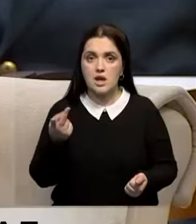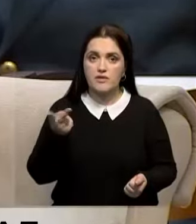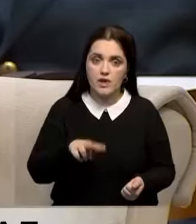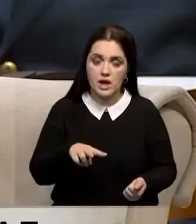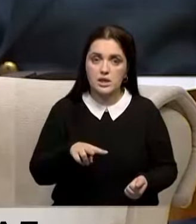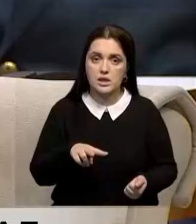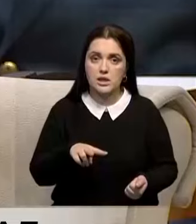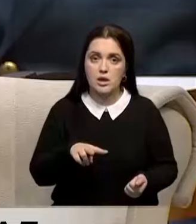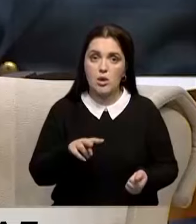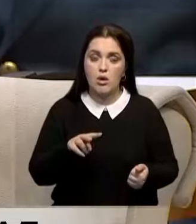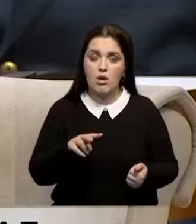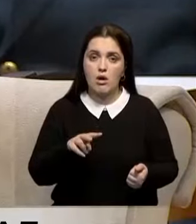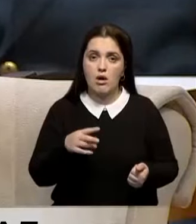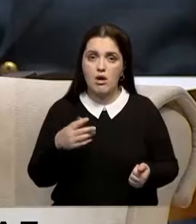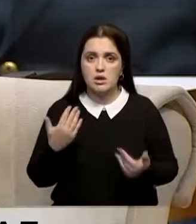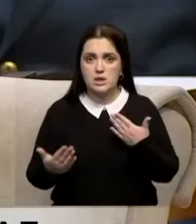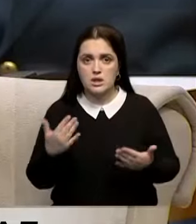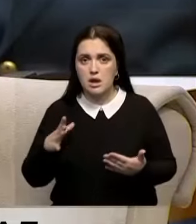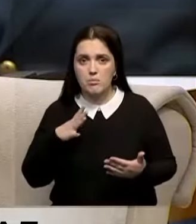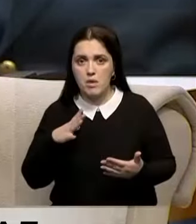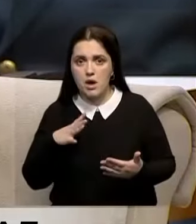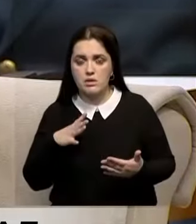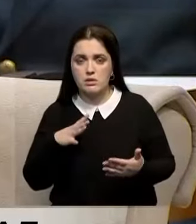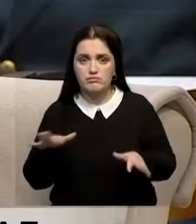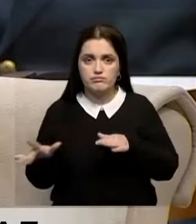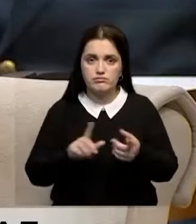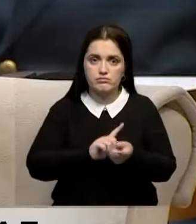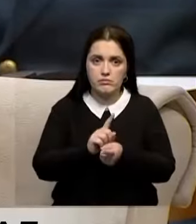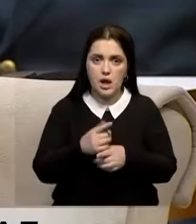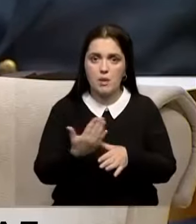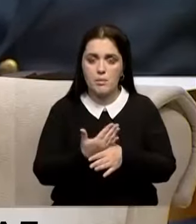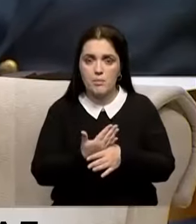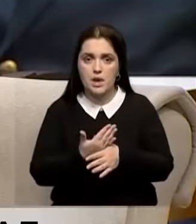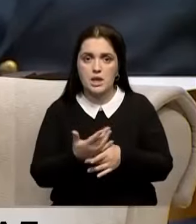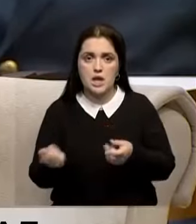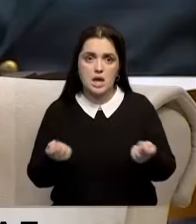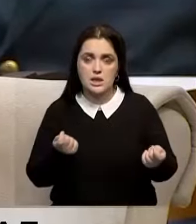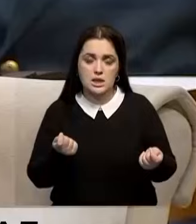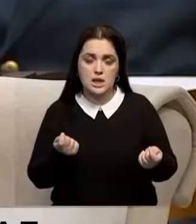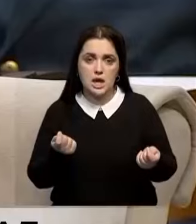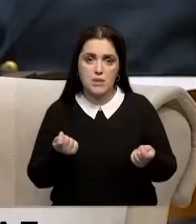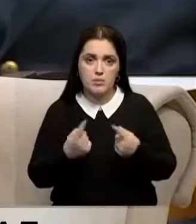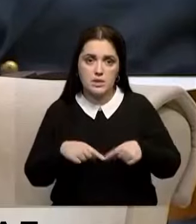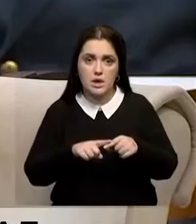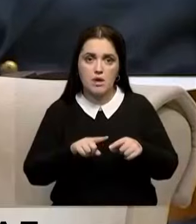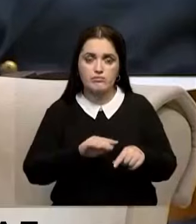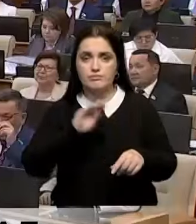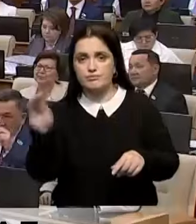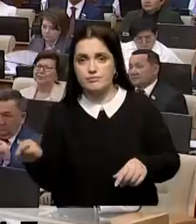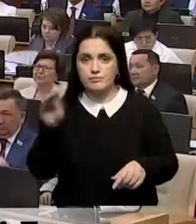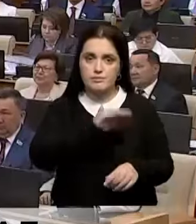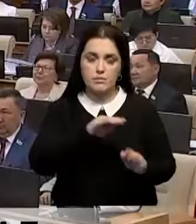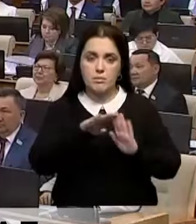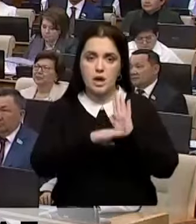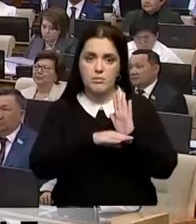Где-то это, наверное, позволяет более быть бюджету маневренным, помогать администраторам делать перекидки между программами.